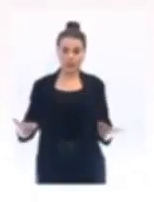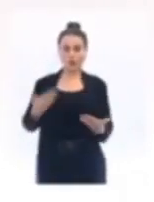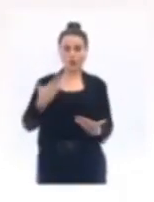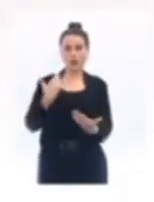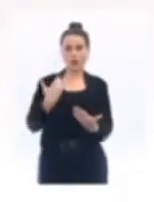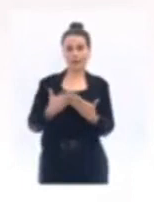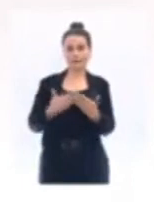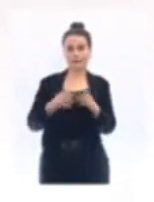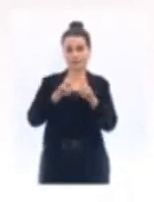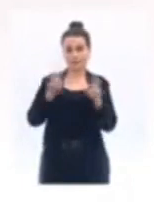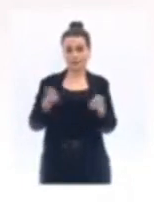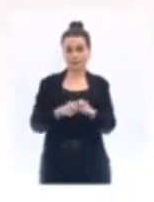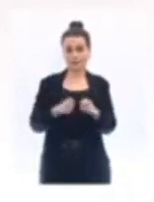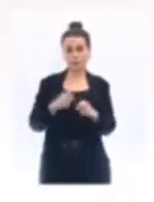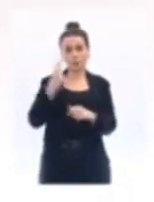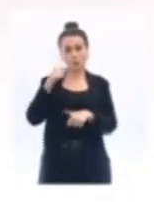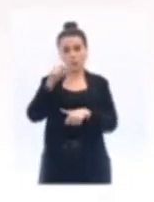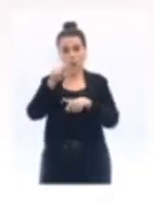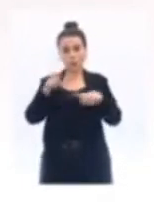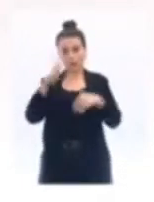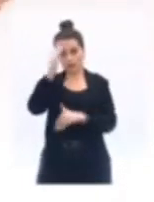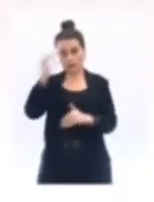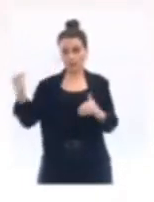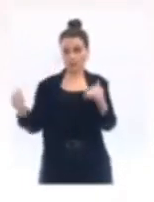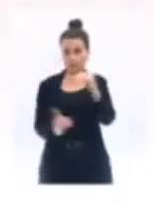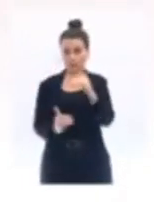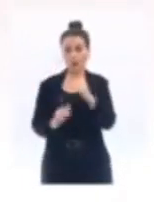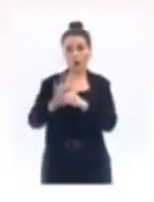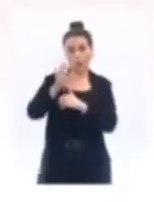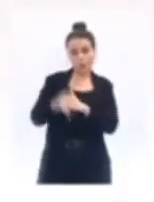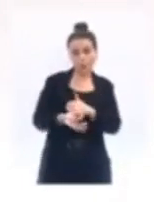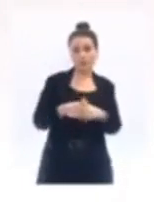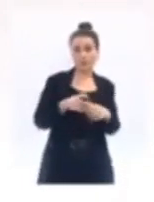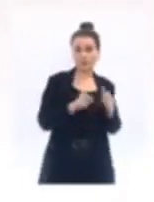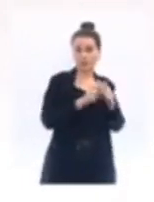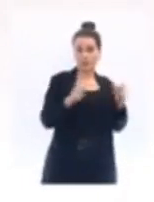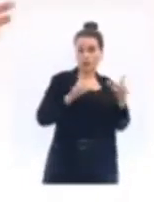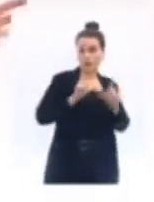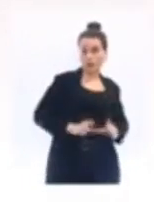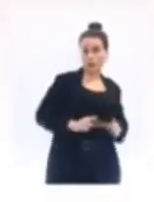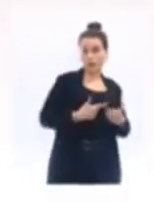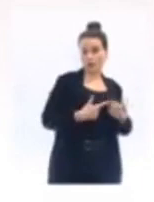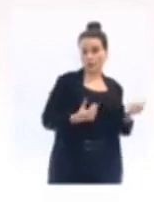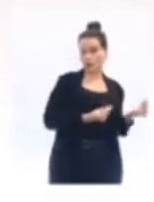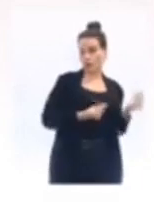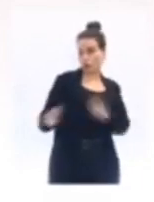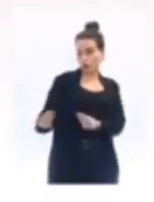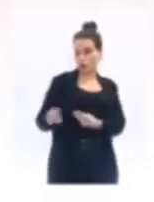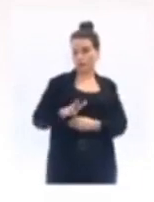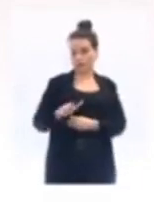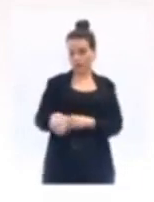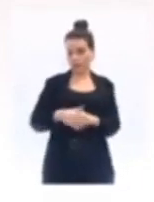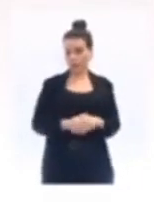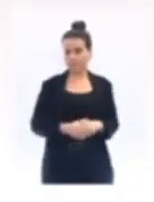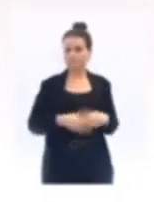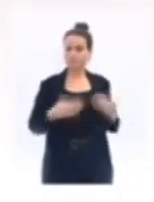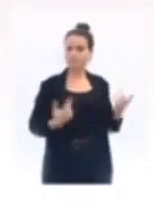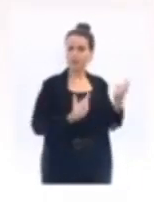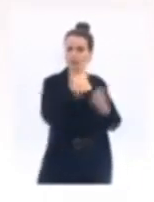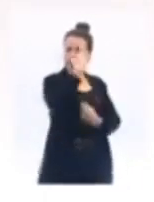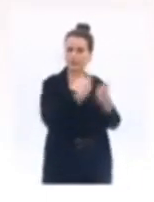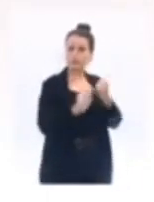eu à fermer, souvent pendant 15 jours ou 3 semaines. Ça consiste à avoir d'abord des ressources. Nous avons enregistré des centaines d'heures de cours. Nous